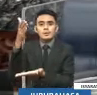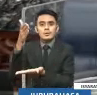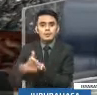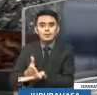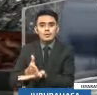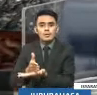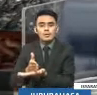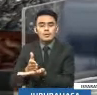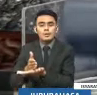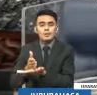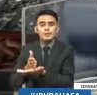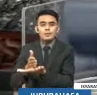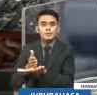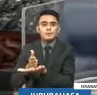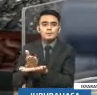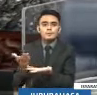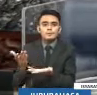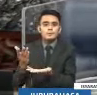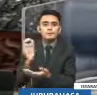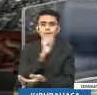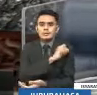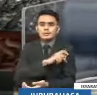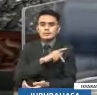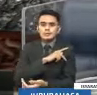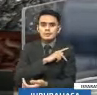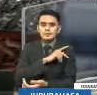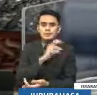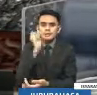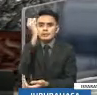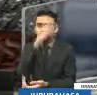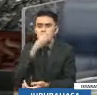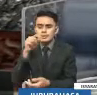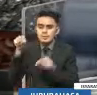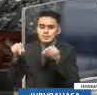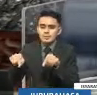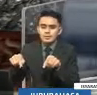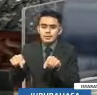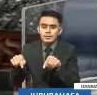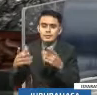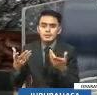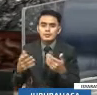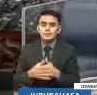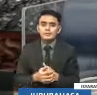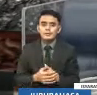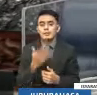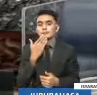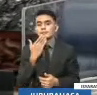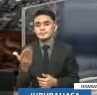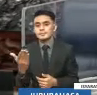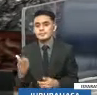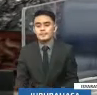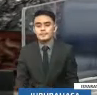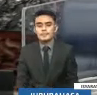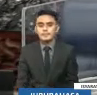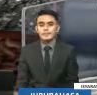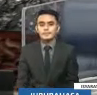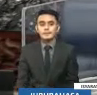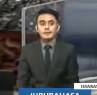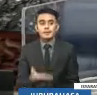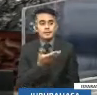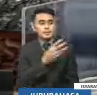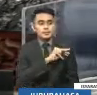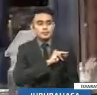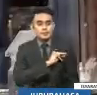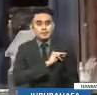memperhentikan kelakuan ini yang tidak keadilan kepada pemohon geran pendanaan ini? Terima kasih. Sila, Menteri.